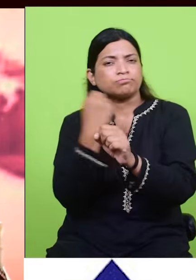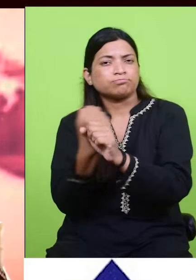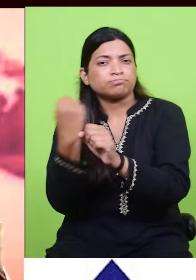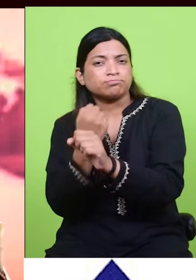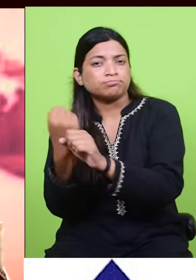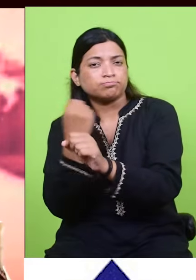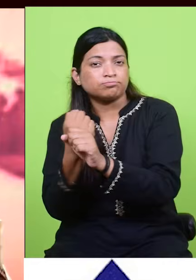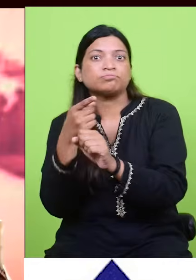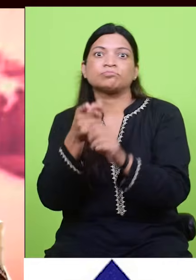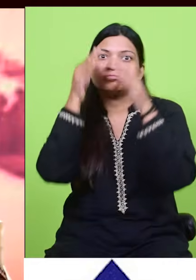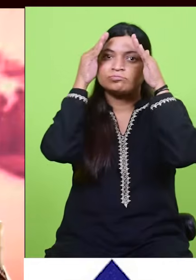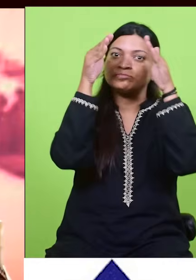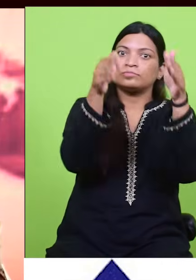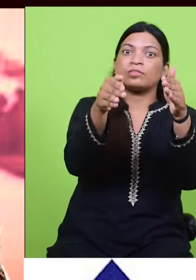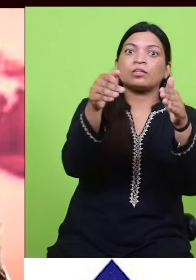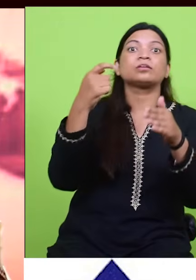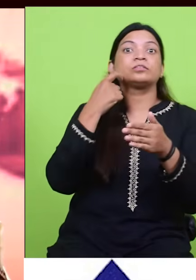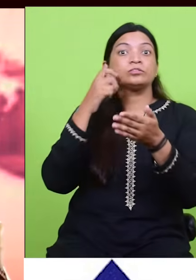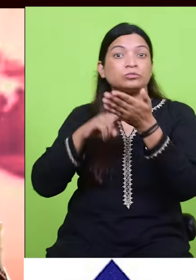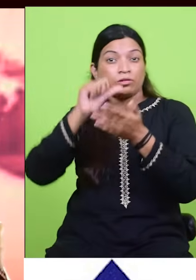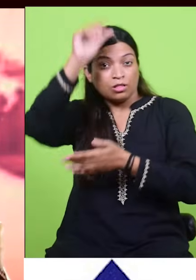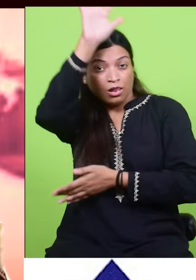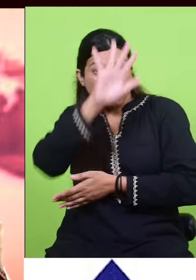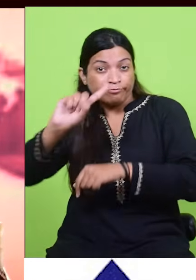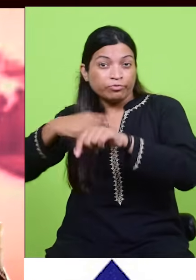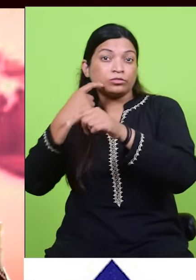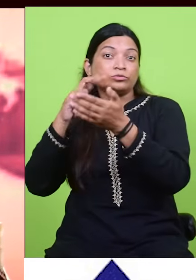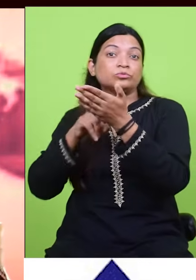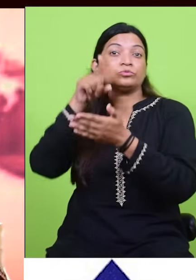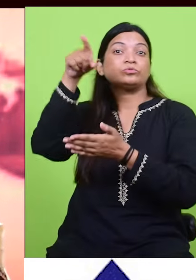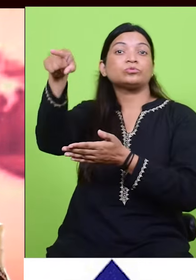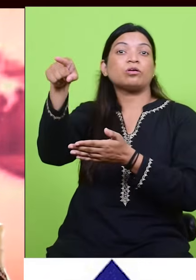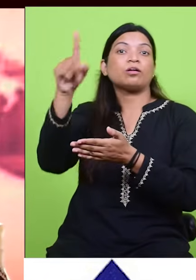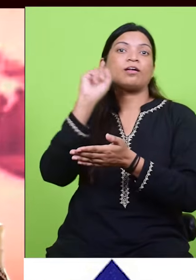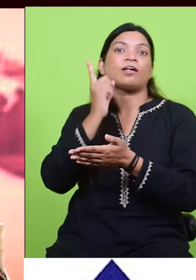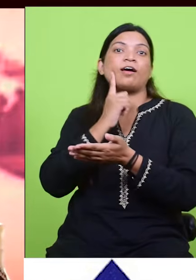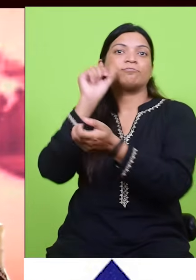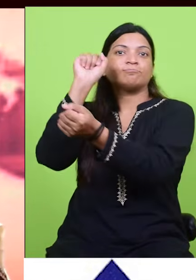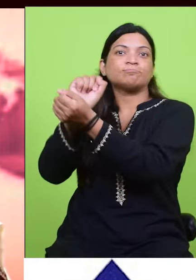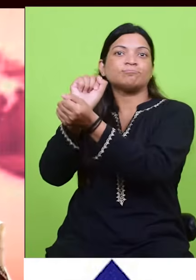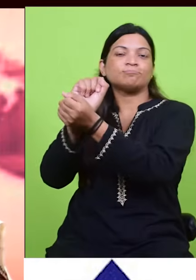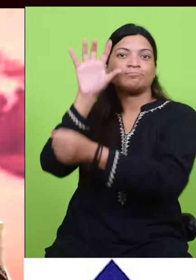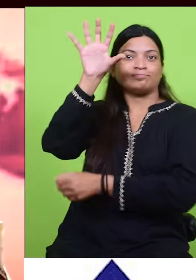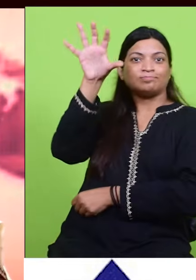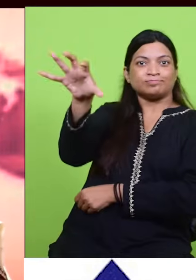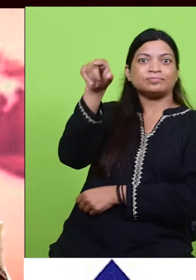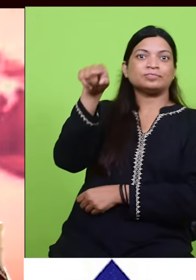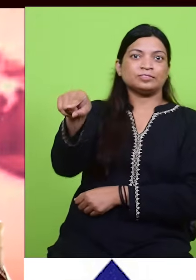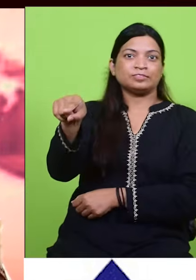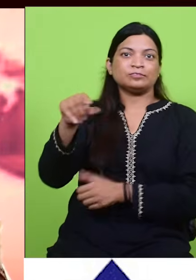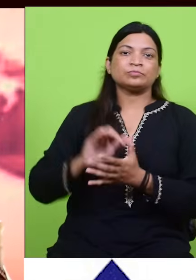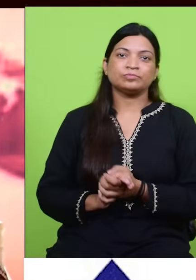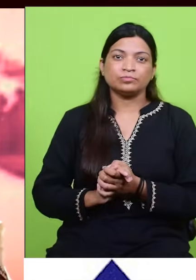ज़्यादा काम किया गया है और देश का पहला मूक बधिर फ्रेंडली थाना इंदौर में तुकोगंज चिन्हित किया गया है, जहाँ पर मूक